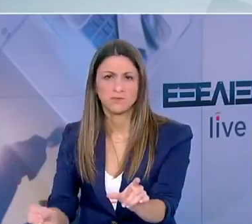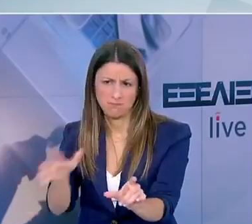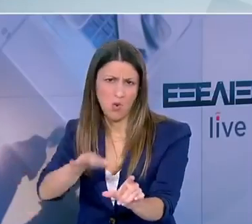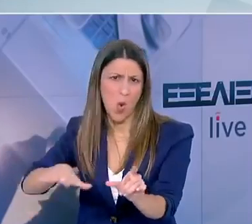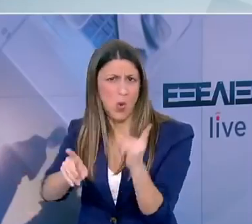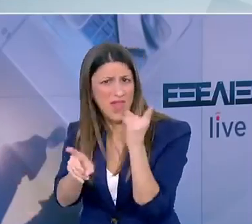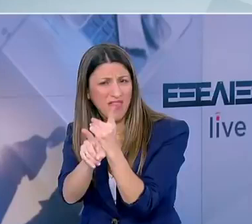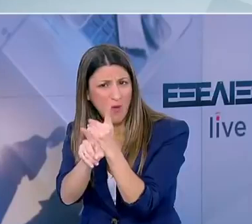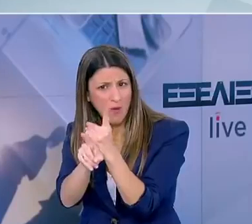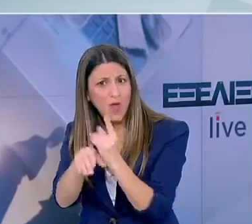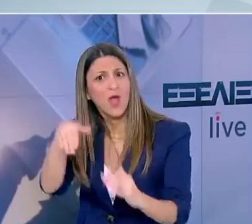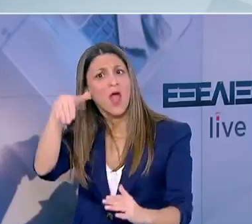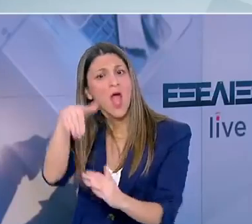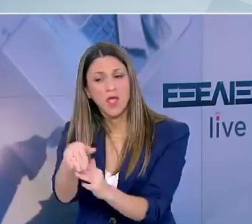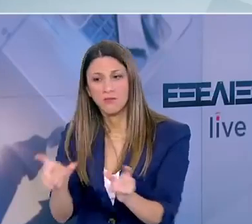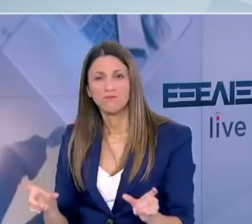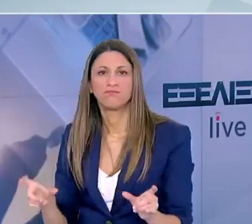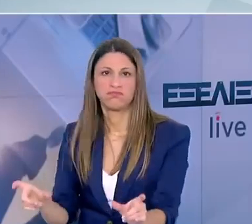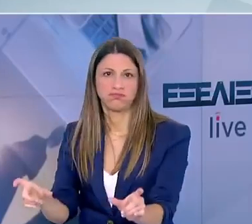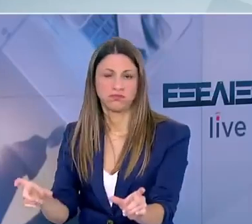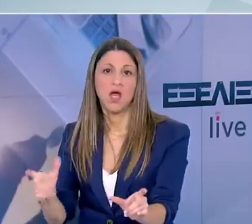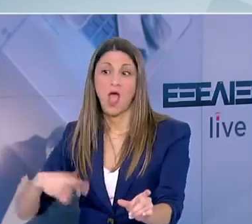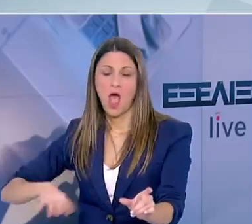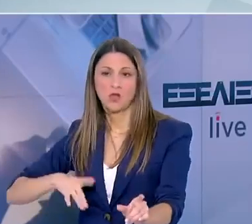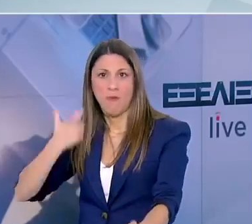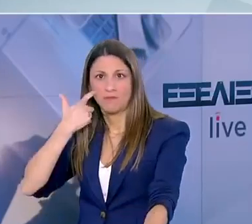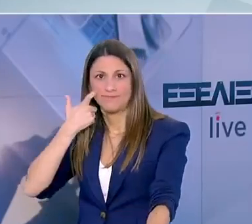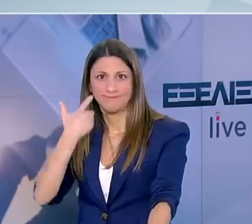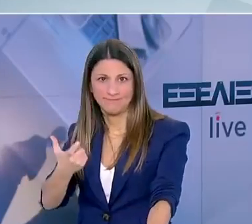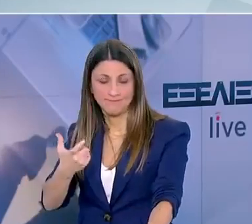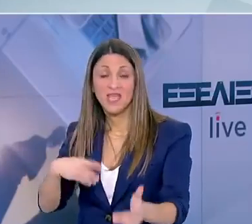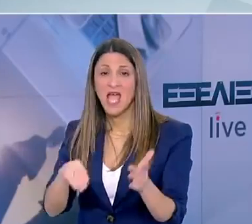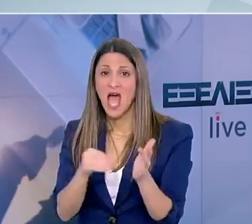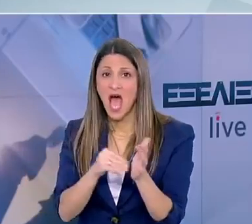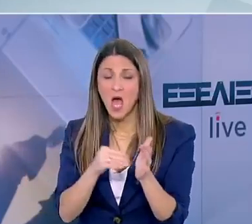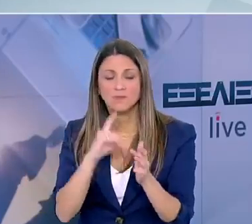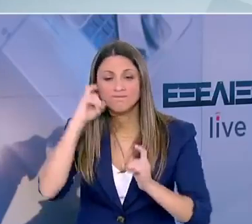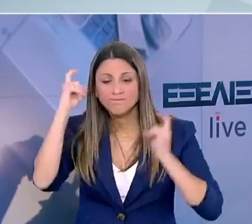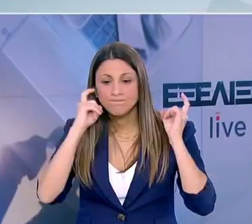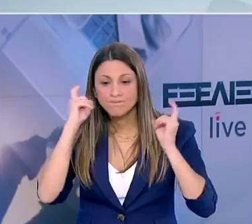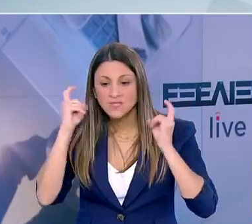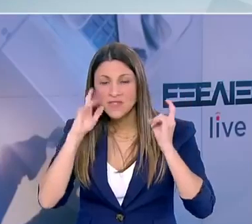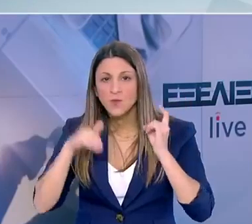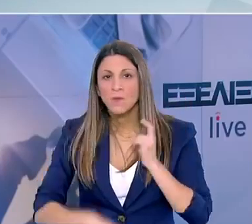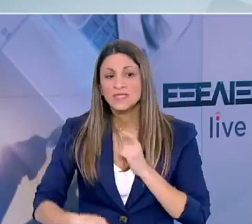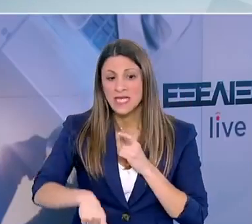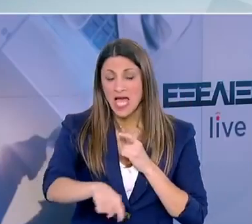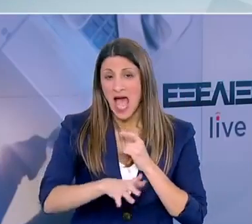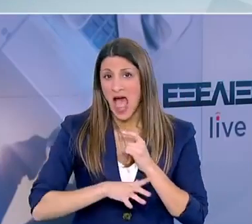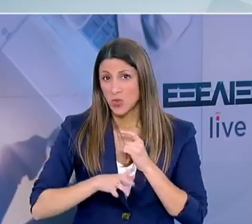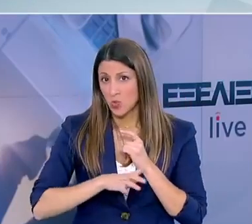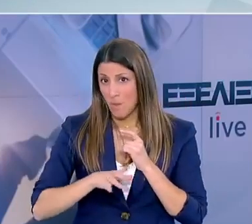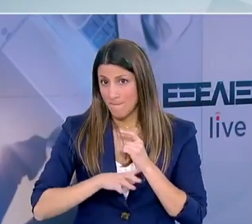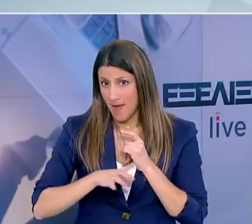με εσωτερική και εξωτερική περίμετρο περιφρούρησης. Ταυτόχρονα, σχεδιάζεται η μεταφορά σε ξενοδοχείο εκτός